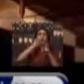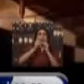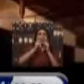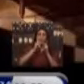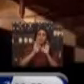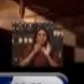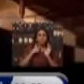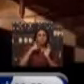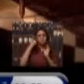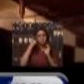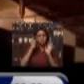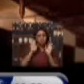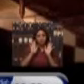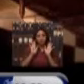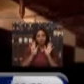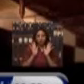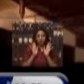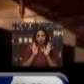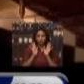ولذلك انا